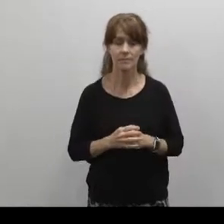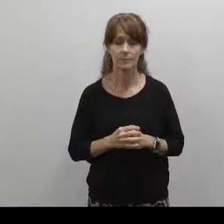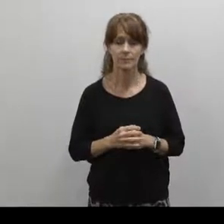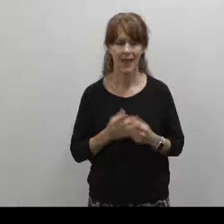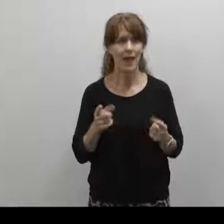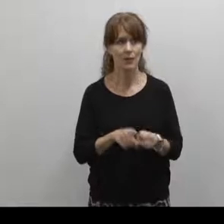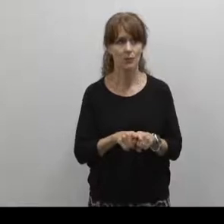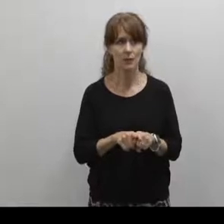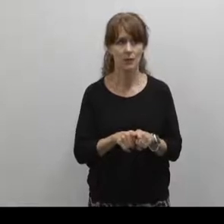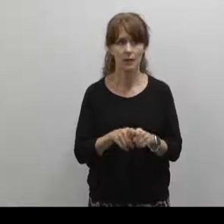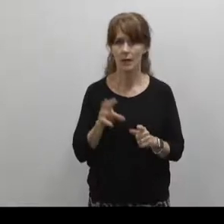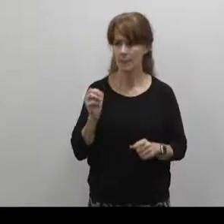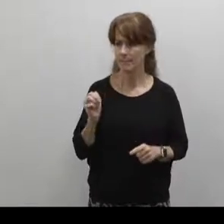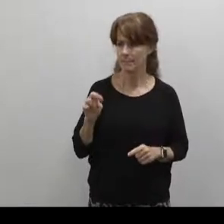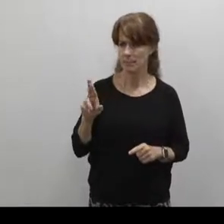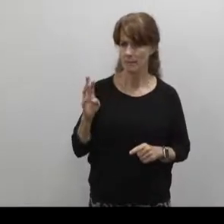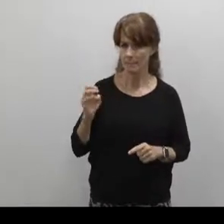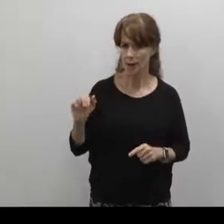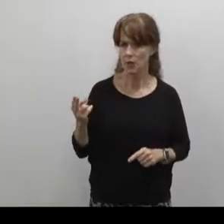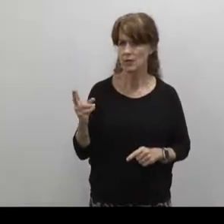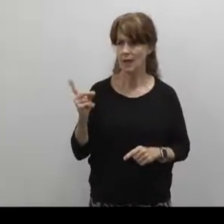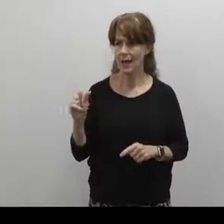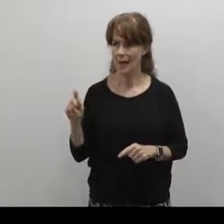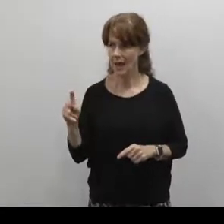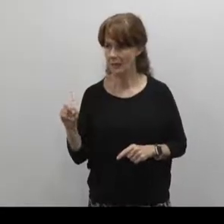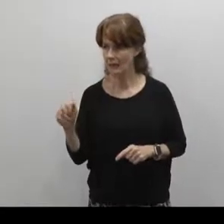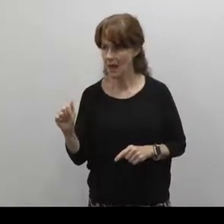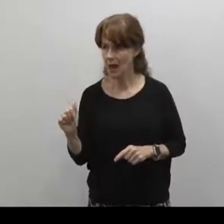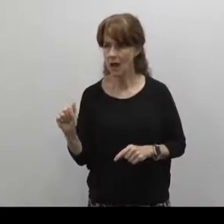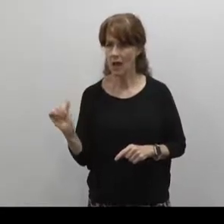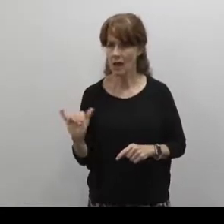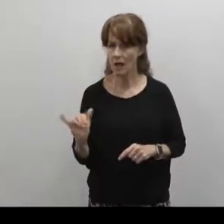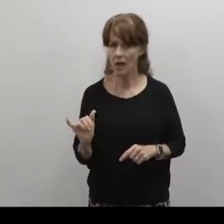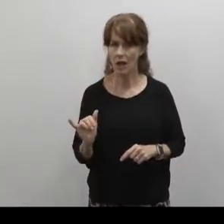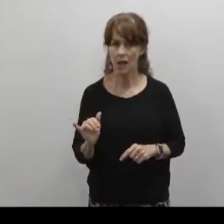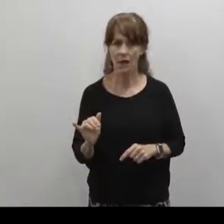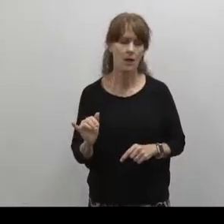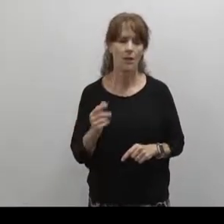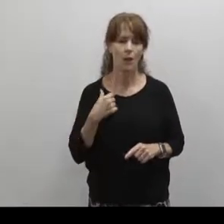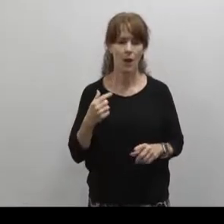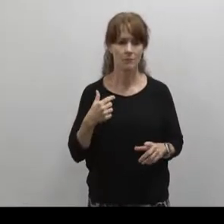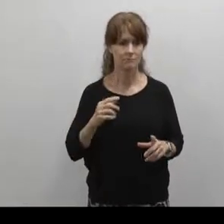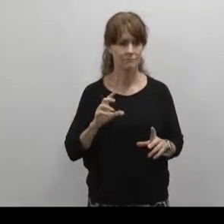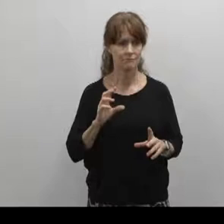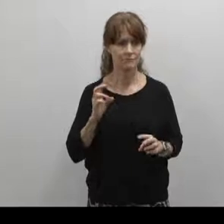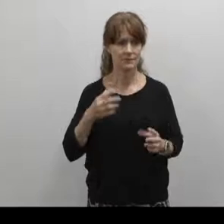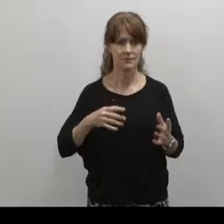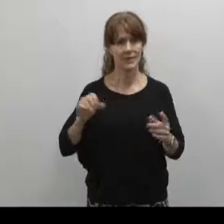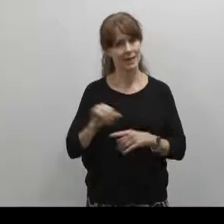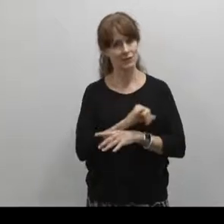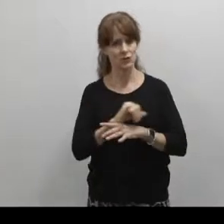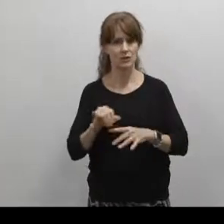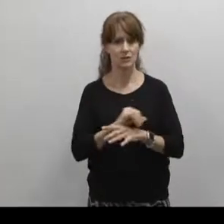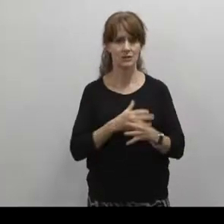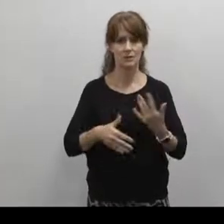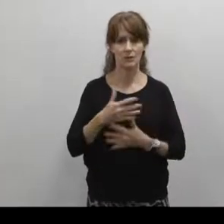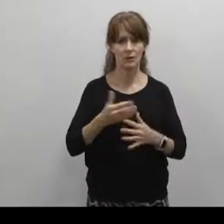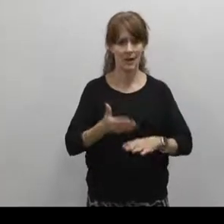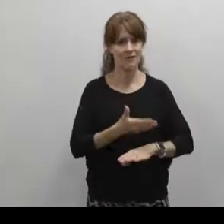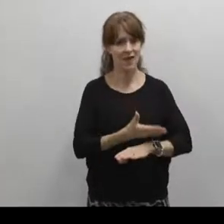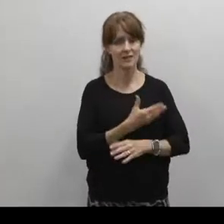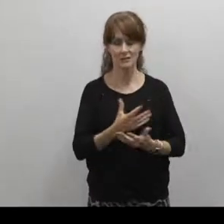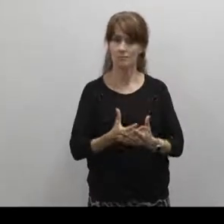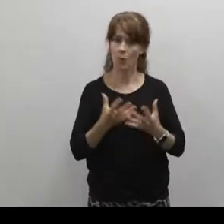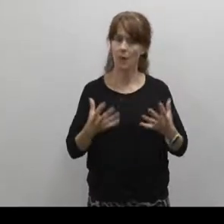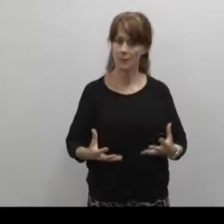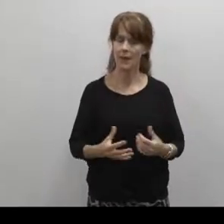bản thoi cả prapra dính dún đại prao đại chinh đại bản chinh cả thay emission